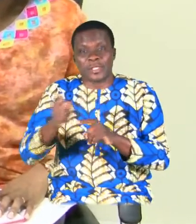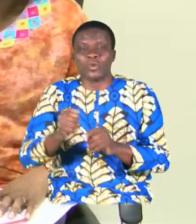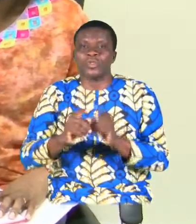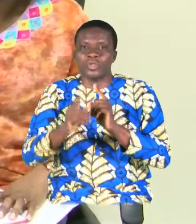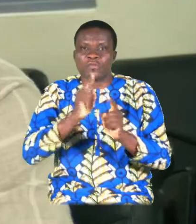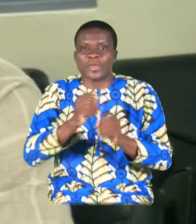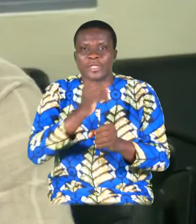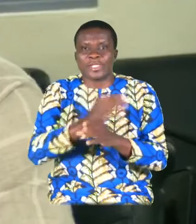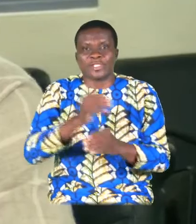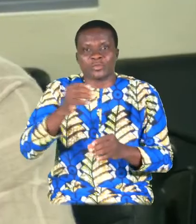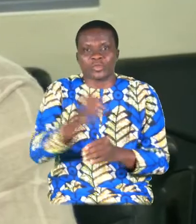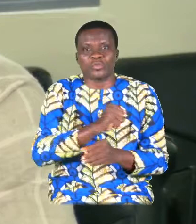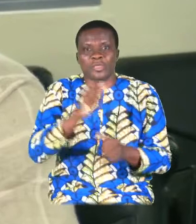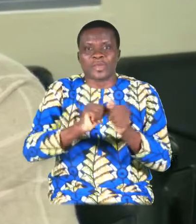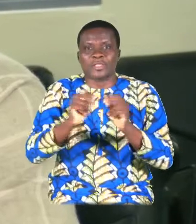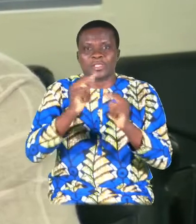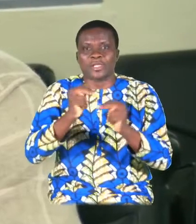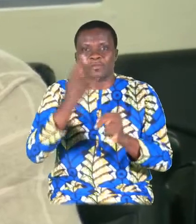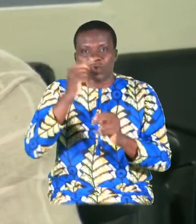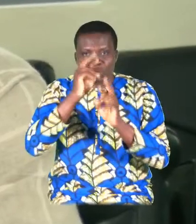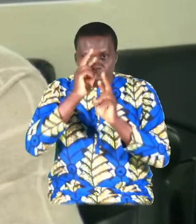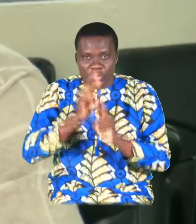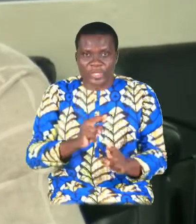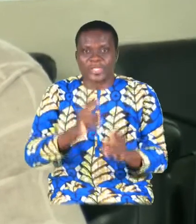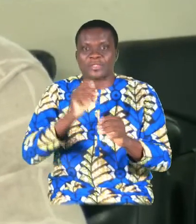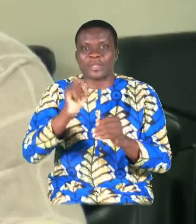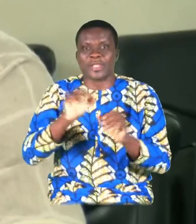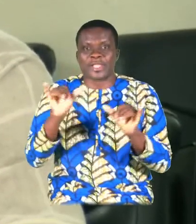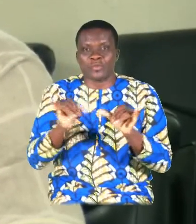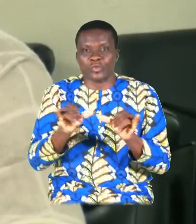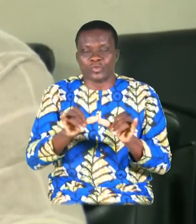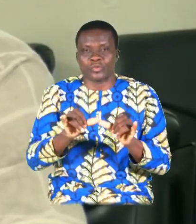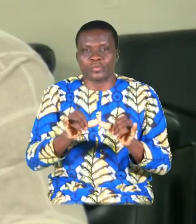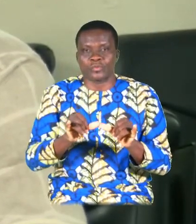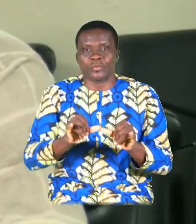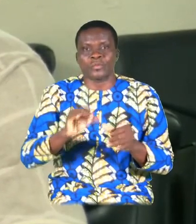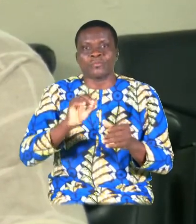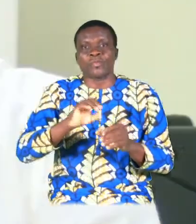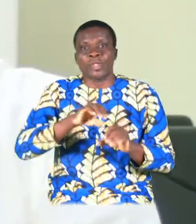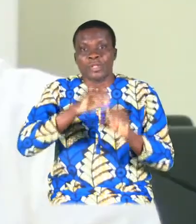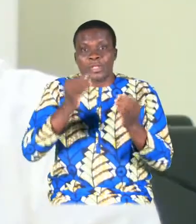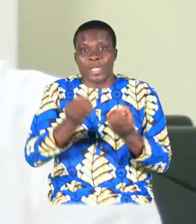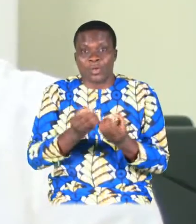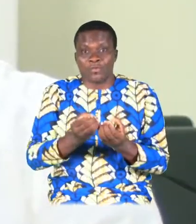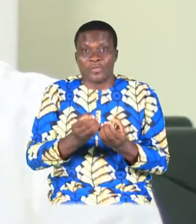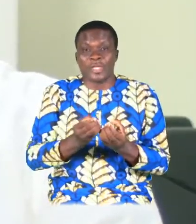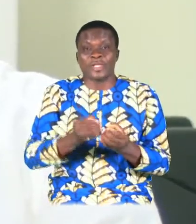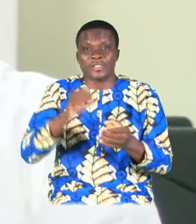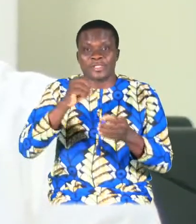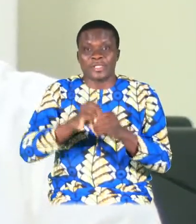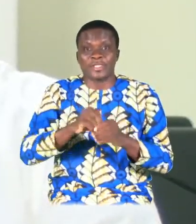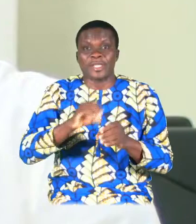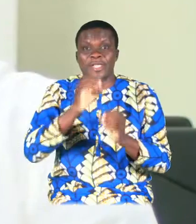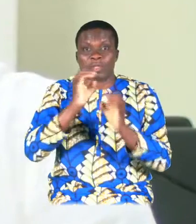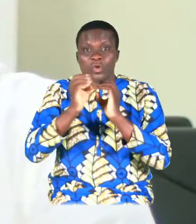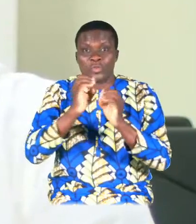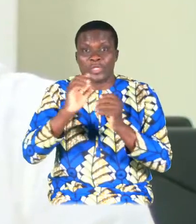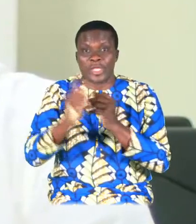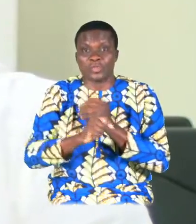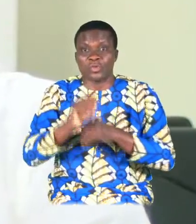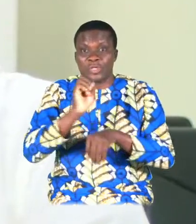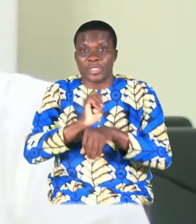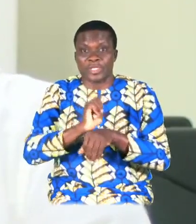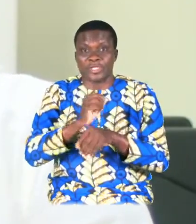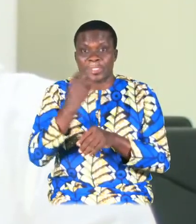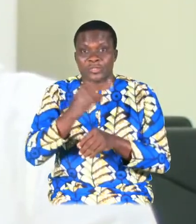des dispositions prises à chaque niveau pour le respect strict des mesures. La conférence épiscopale, dans sa communication,